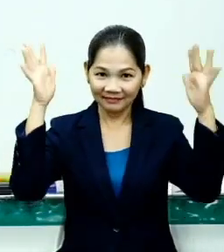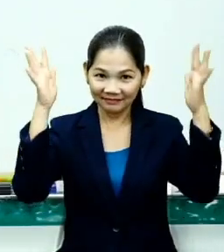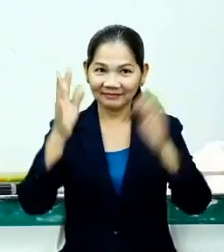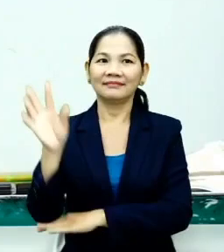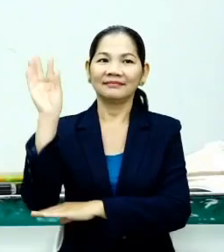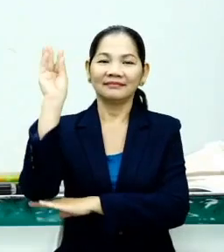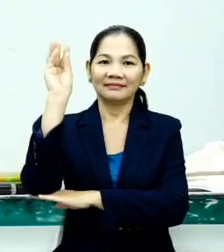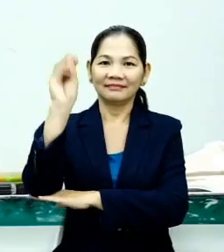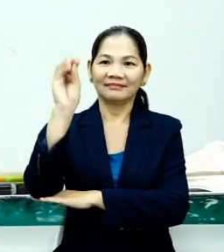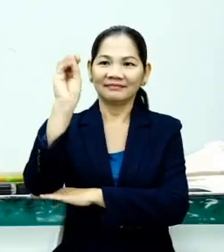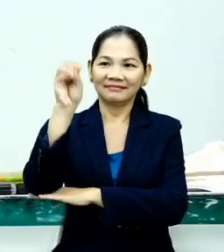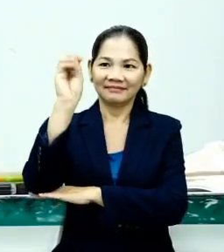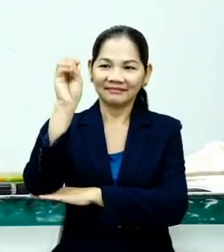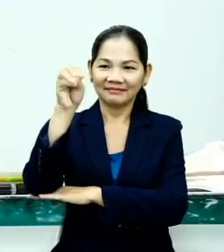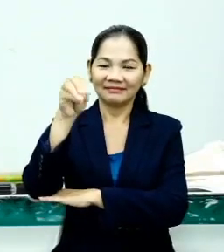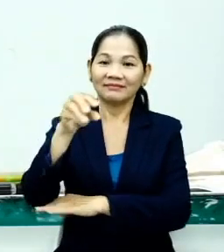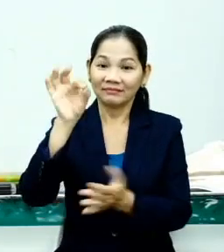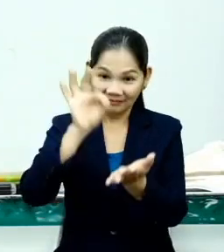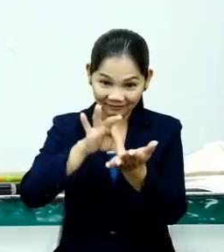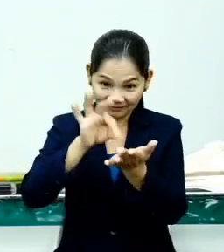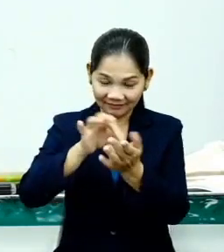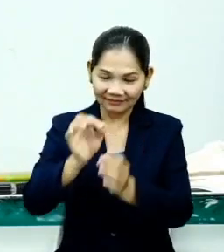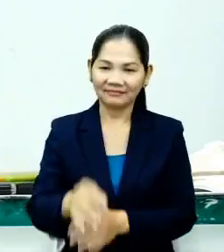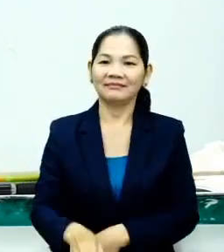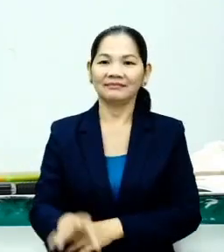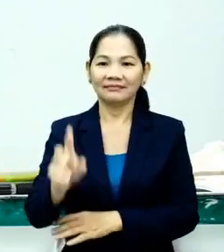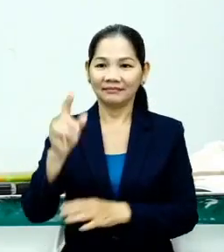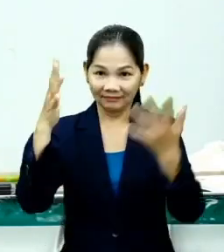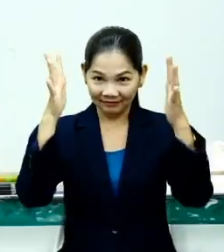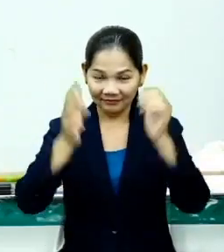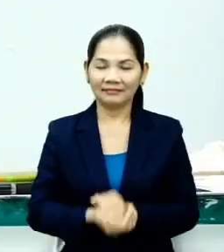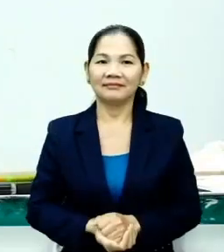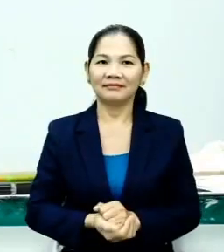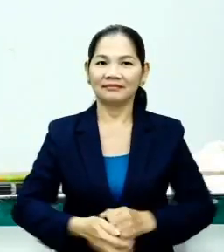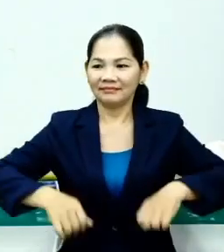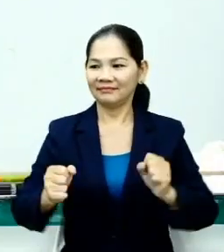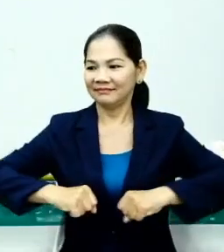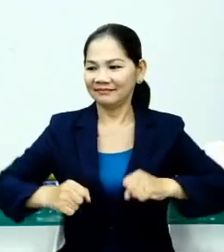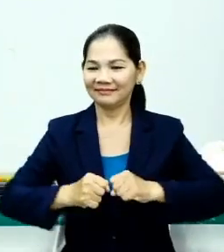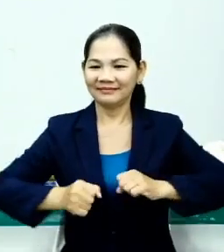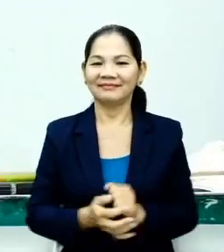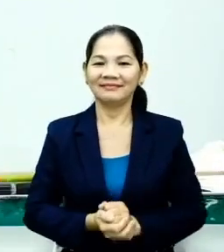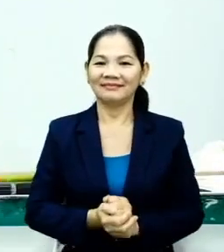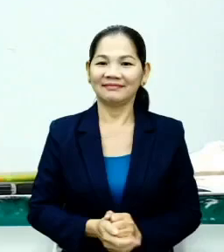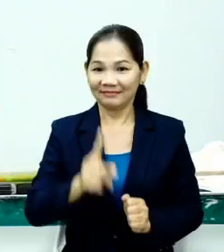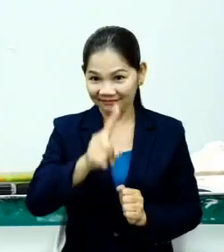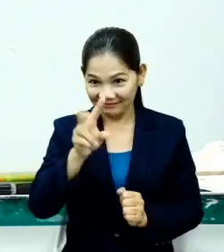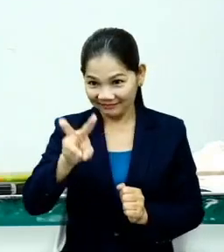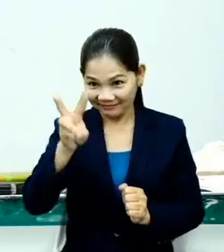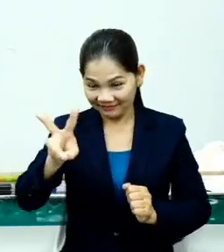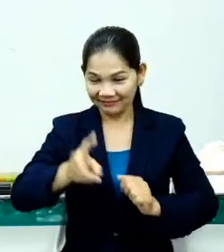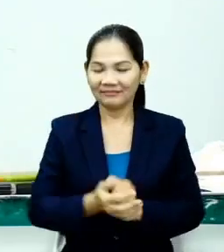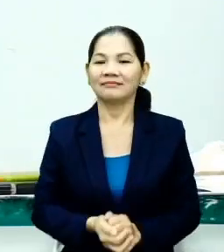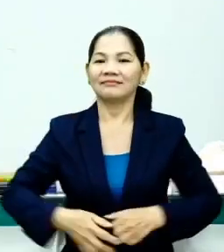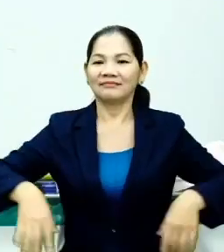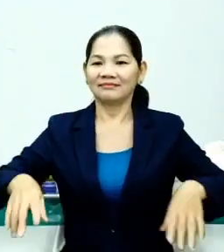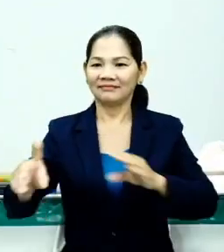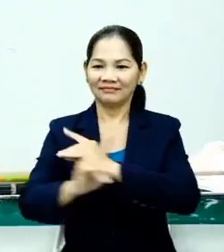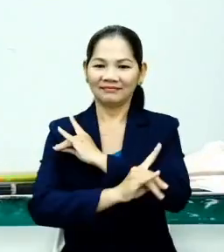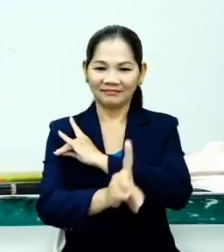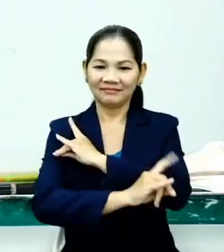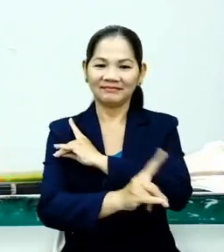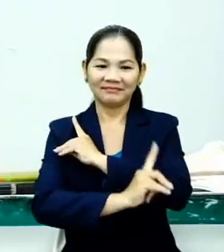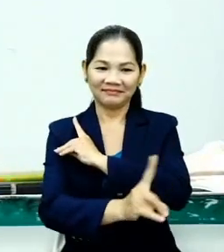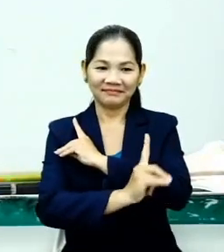bảy chắc mũi tí bảy tôi té mũi tí bảy bọ cần tươi